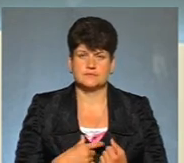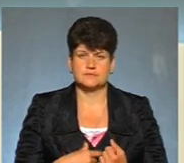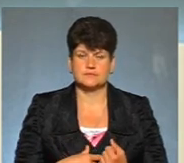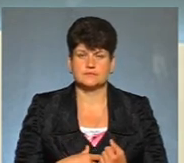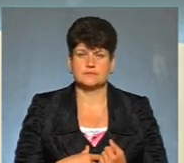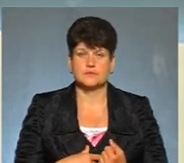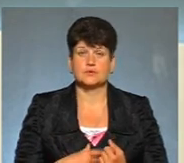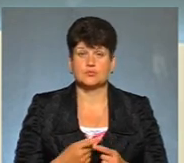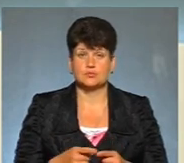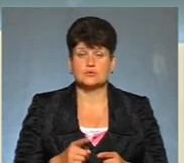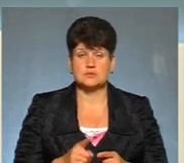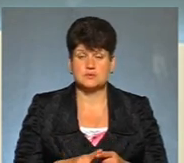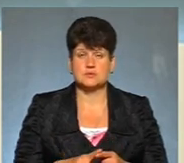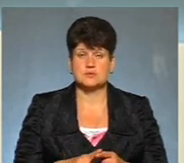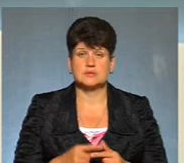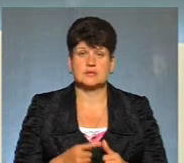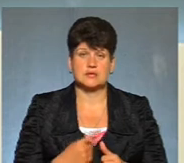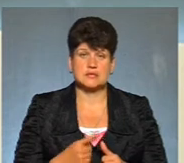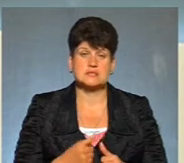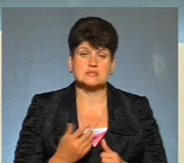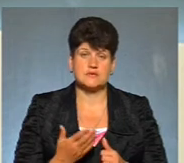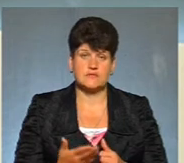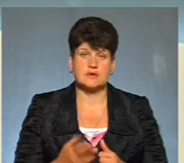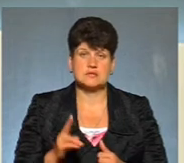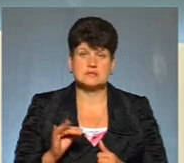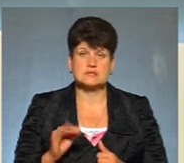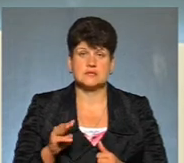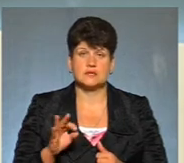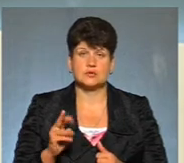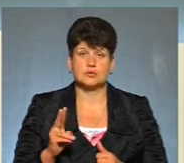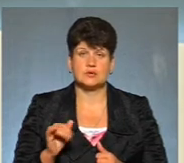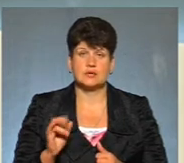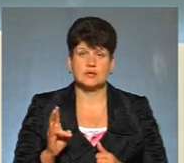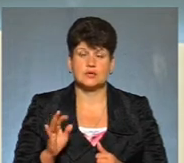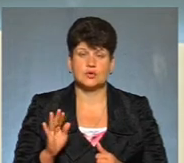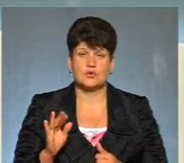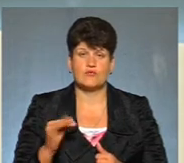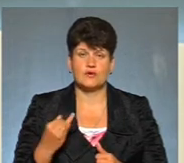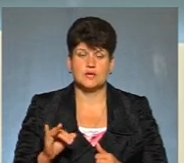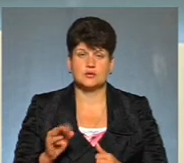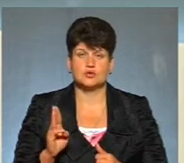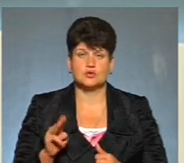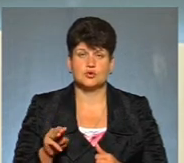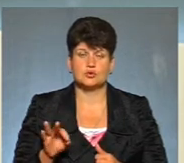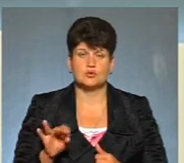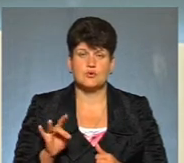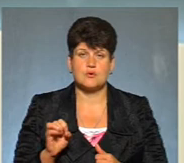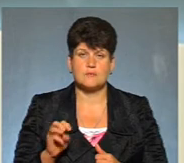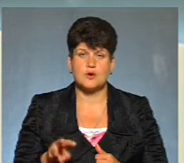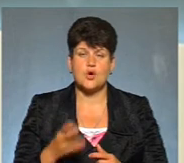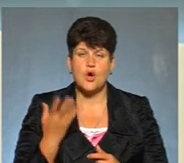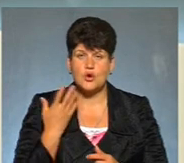перевищенням. Тому це явище так і називається цитокіновий шторм, коли кількість цитокінів,